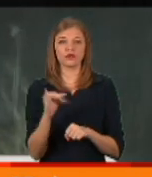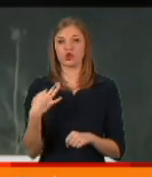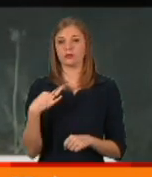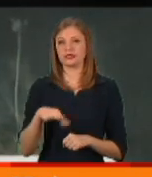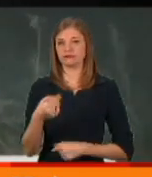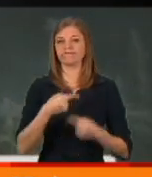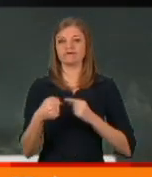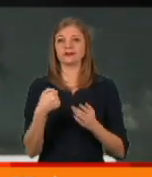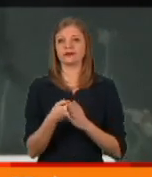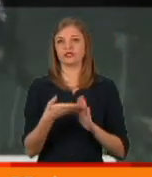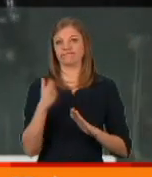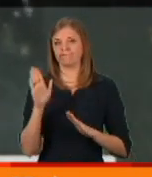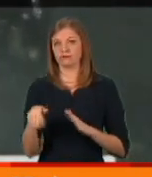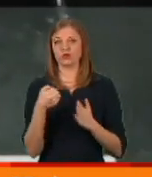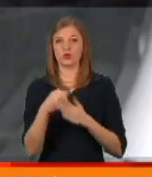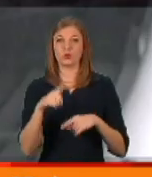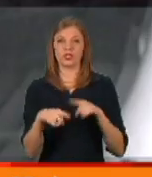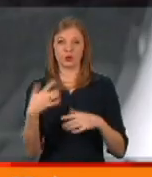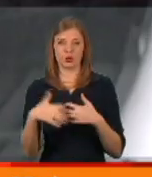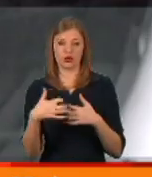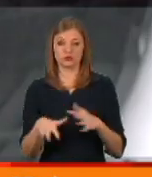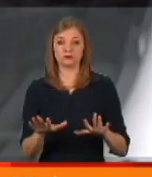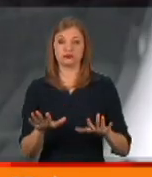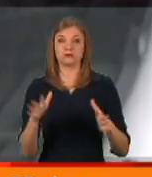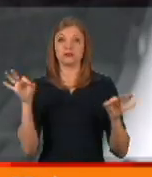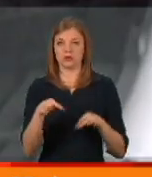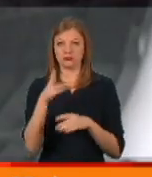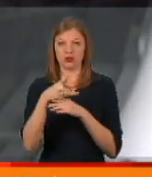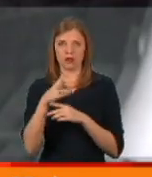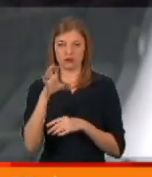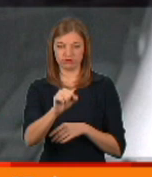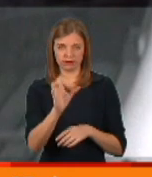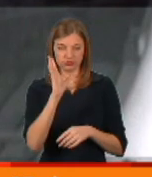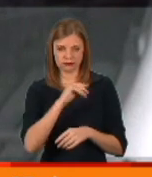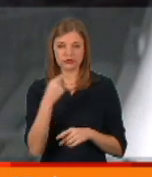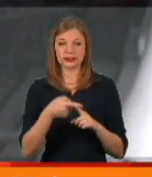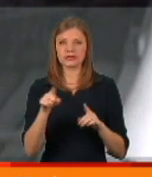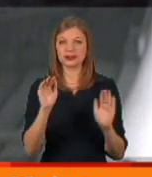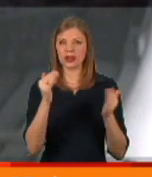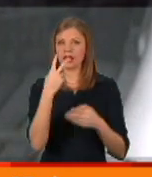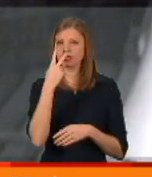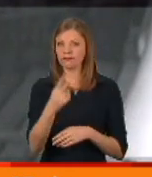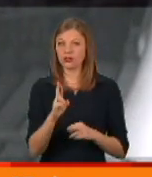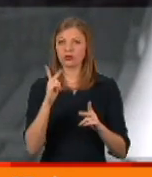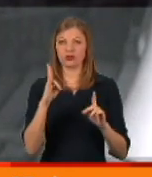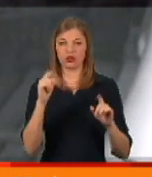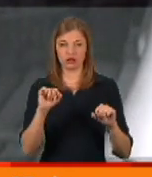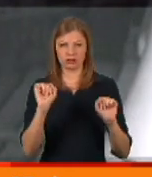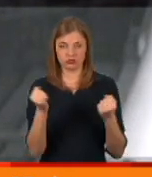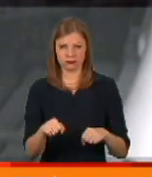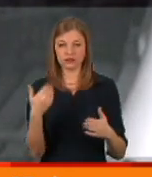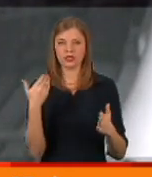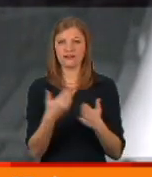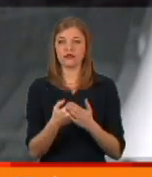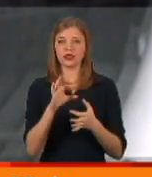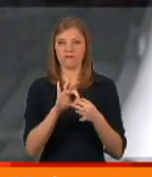сином верталася від родичів до рідного Херсона. Мить аварії зафільмували камери відеоспостереження. З цих кадрів видно, як на ходу від